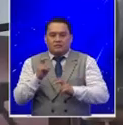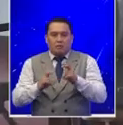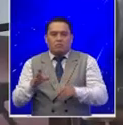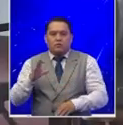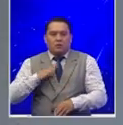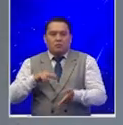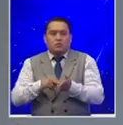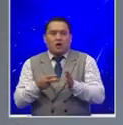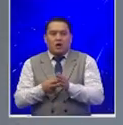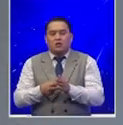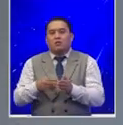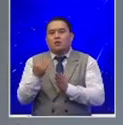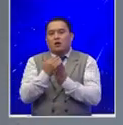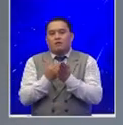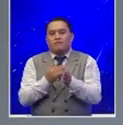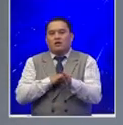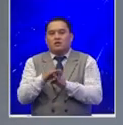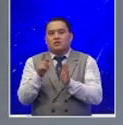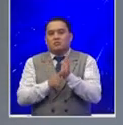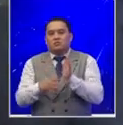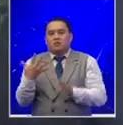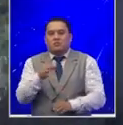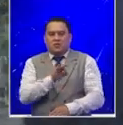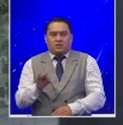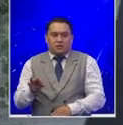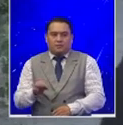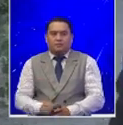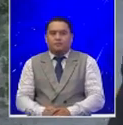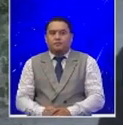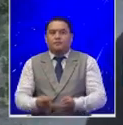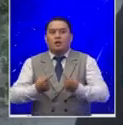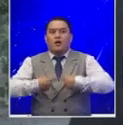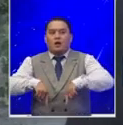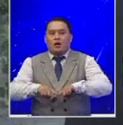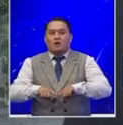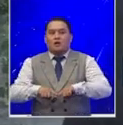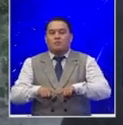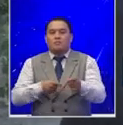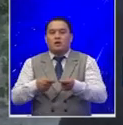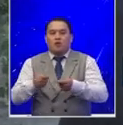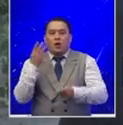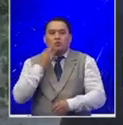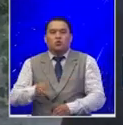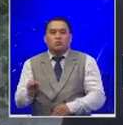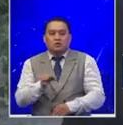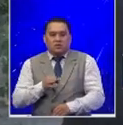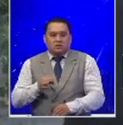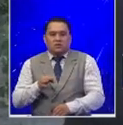теплосервиса, план инвестиционной программы выполнен на 75%. Департамент комитета по борьбе с монополией по Алматинской области